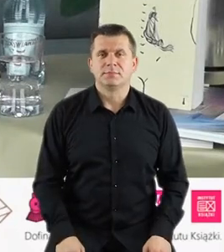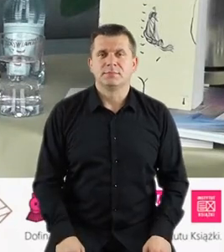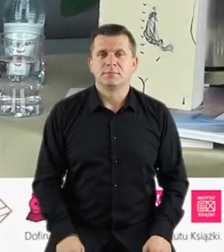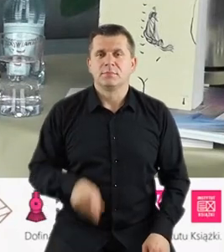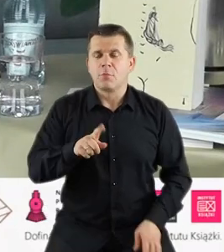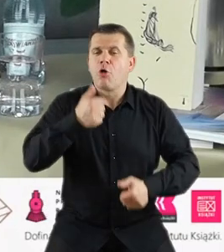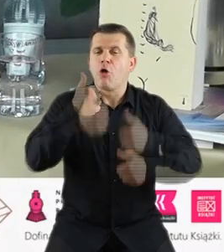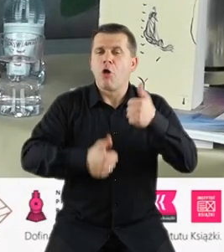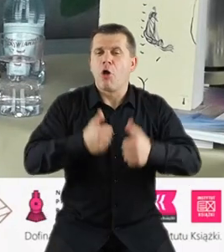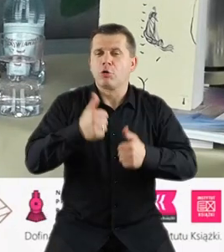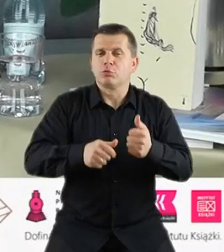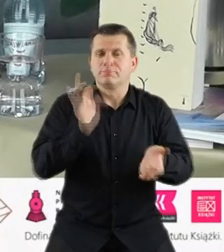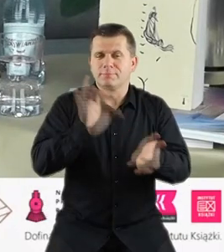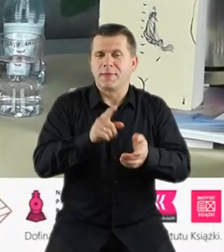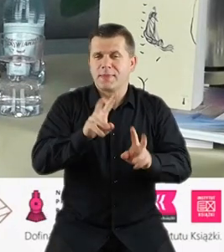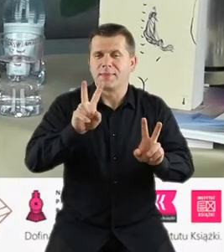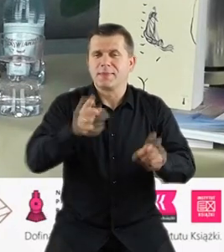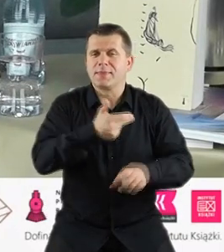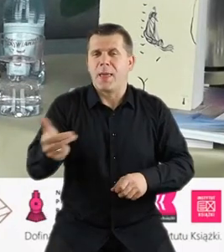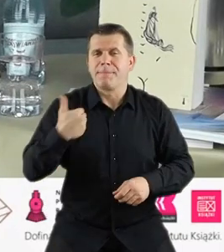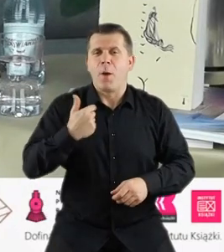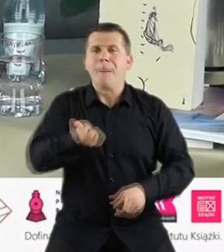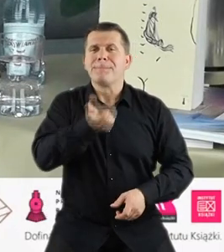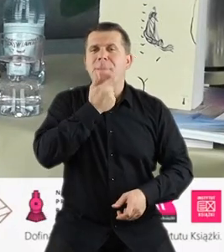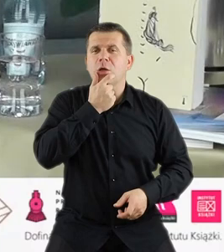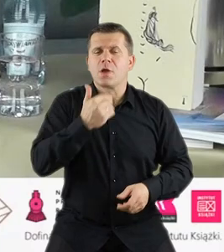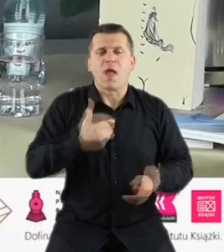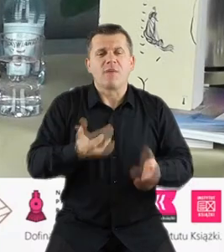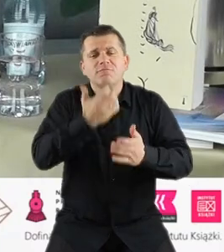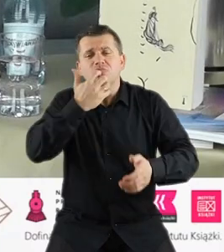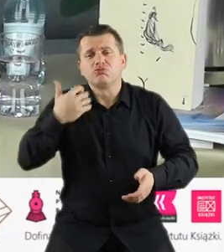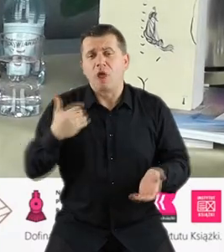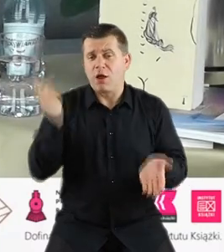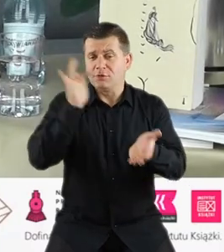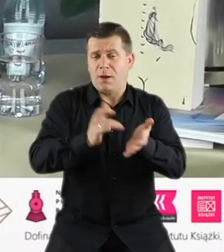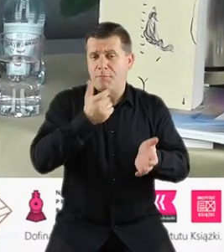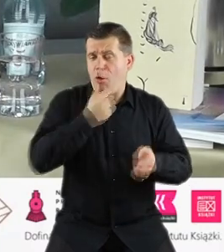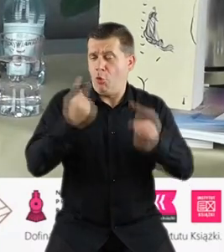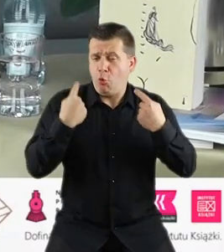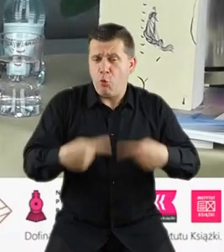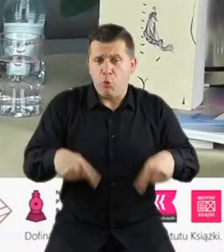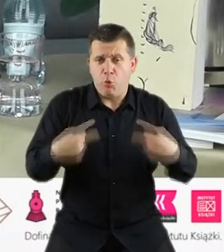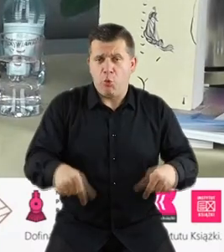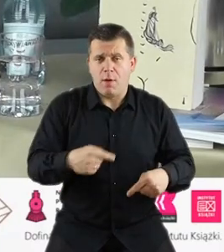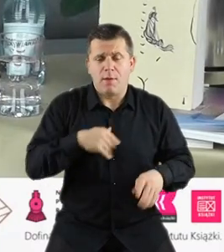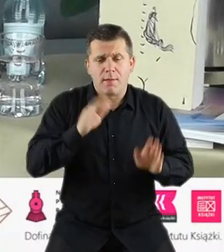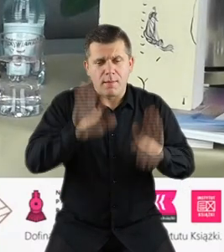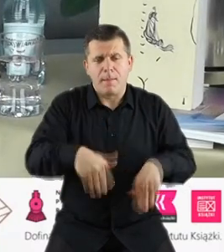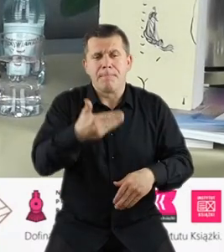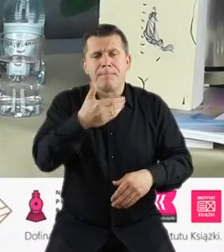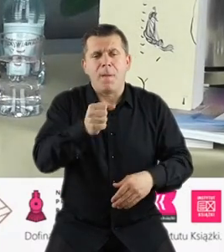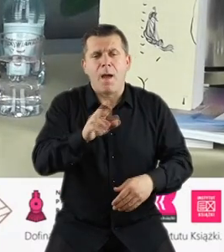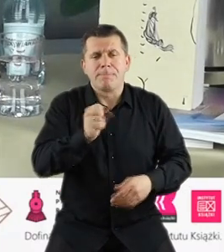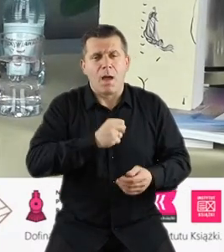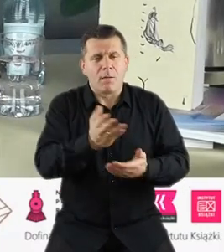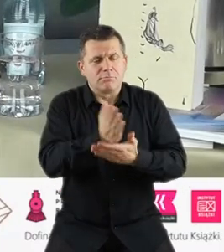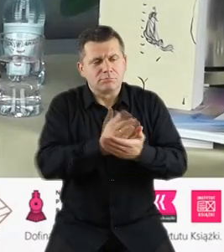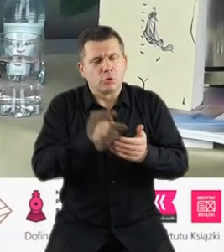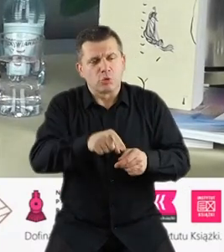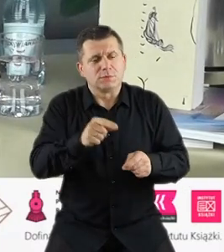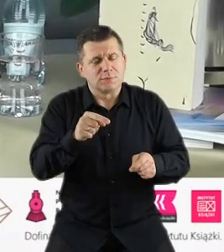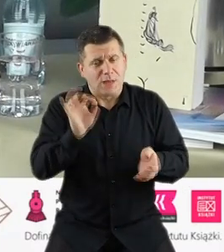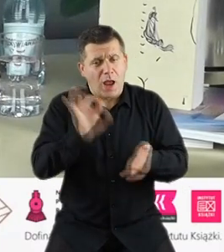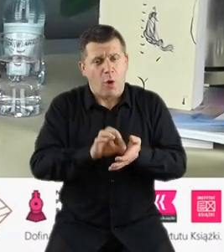Tematem tego konkursu była Bydgoszcz. Ja nigdy wcześniej nie byłam w Bydgoszczy. Czy w związku z czym sięgnęłam po mapę i stąd też ten